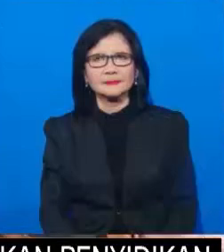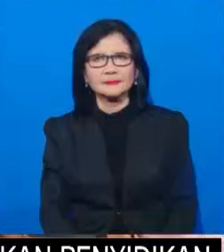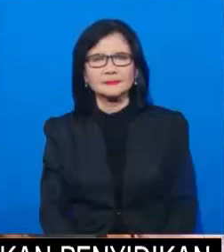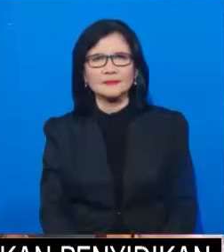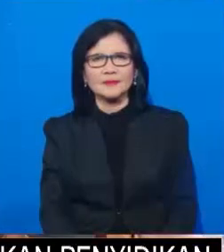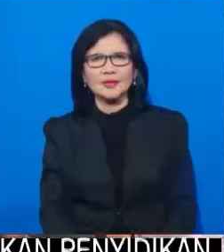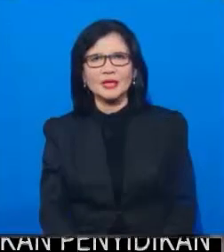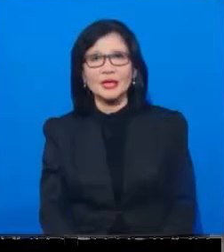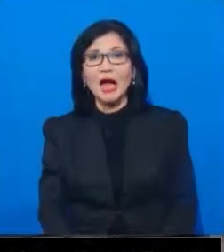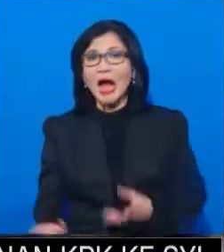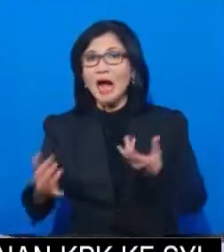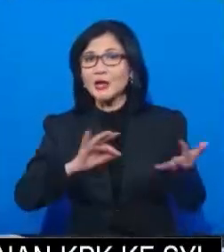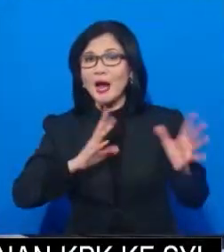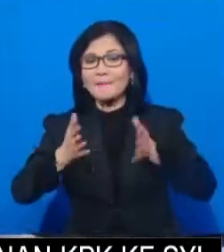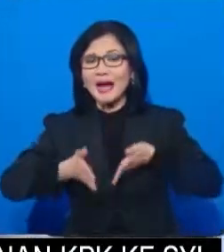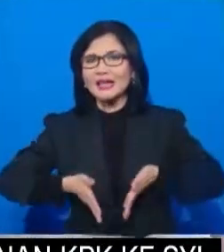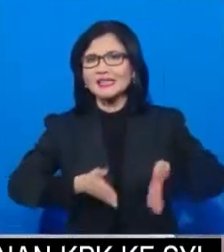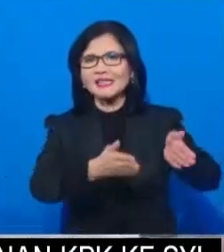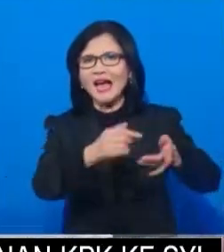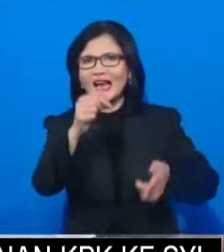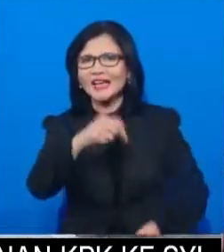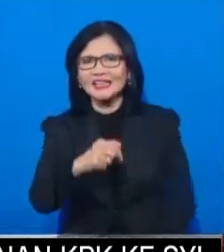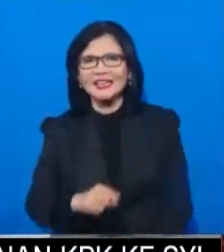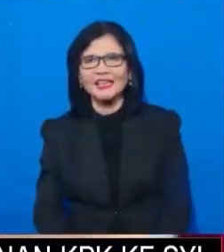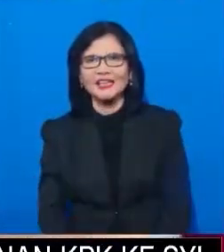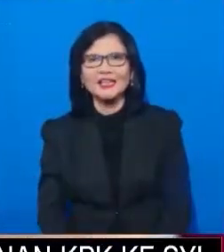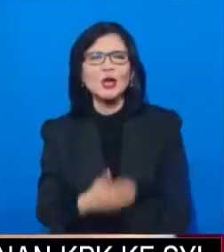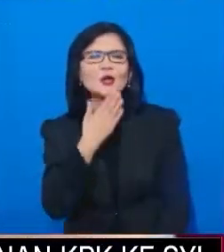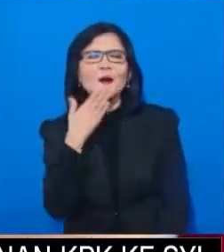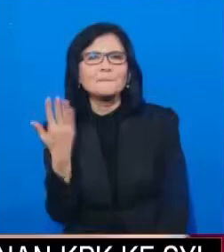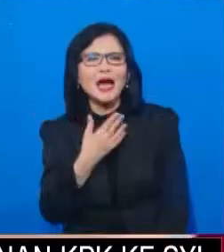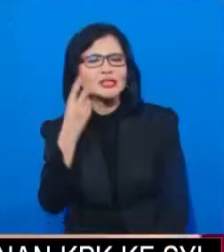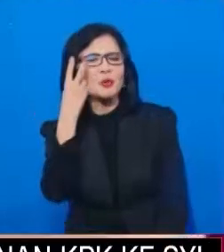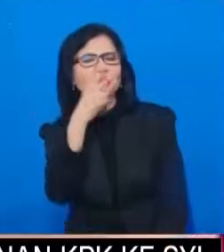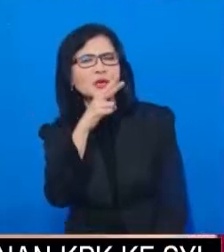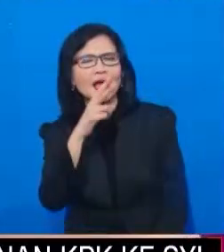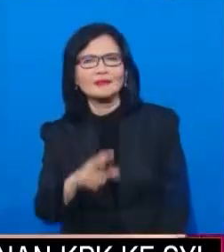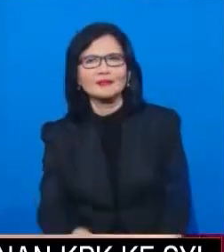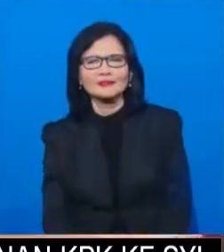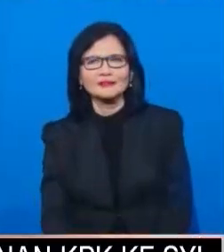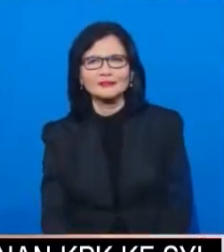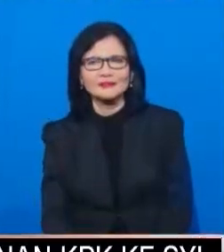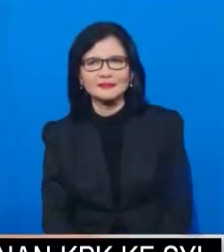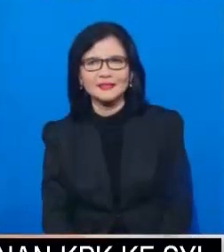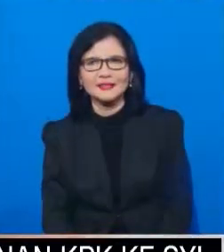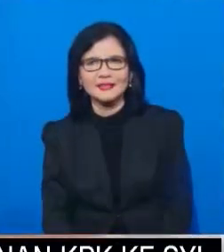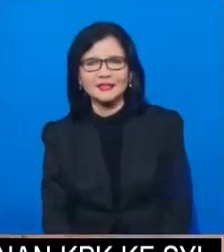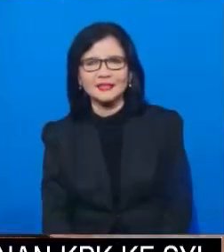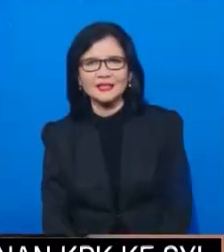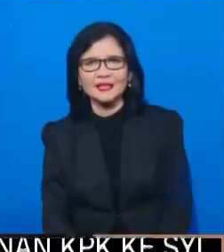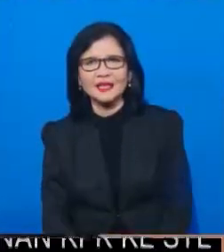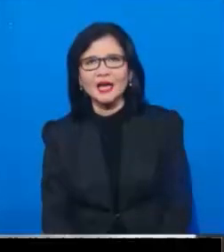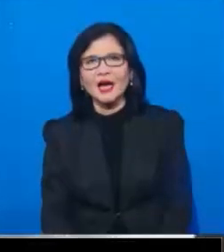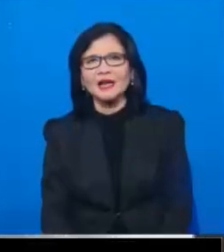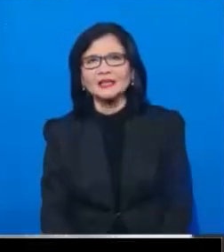Ramainya suasana Jalan Cibadak seperti ini jadi pemandangan yang biasa terjadi setiap hari. Ya, para pemburu kuliner